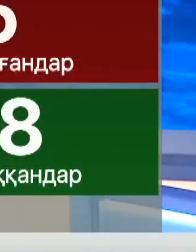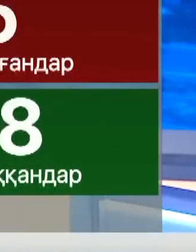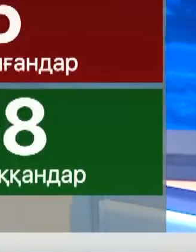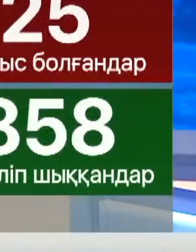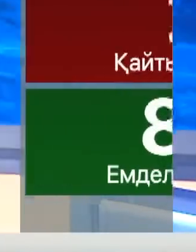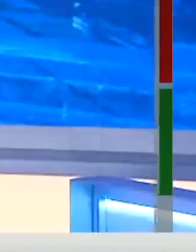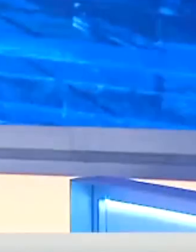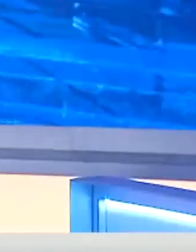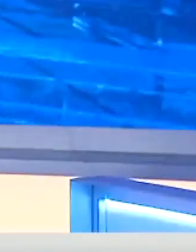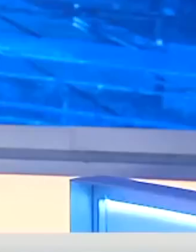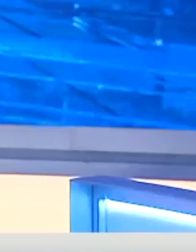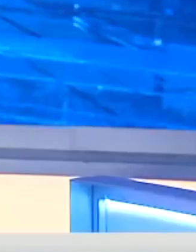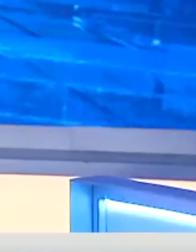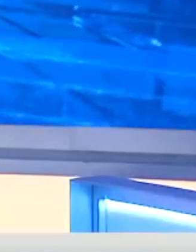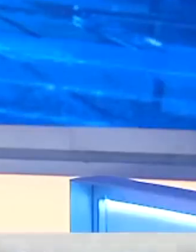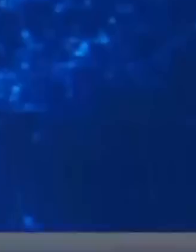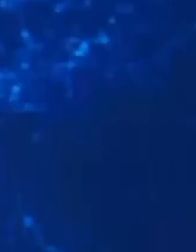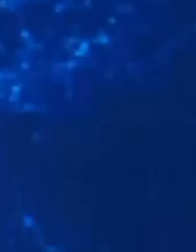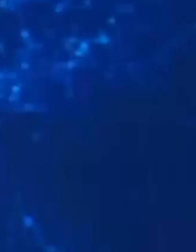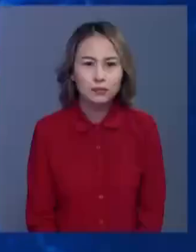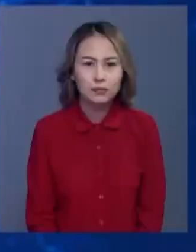көз жұмды.